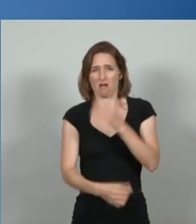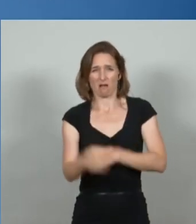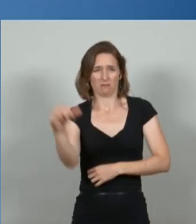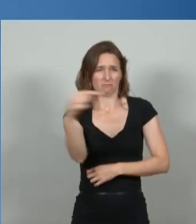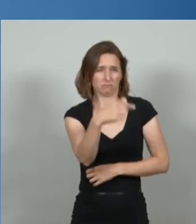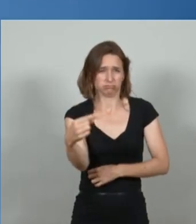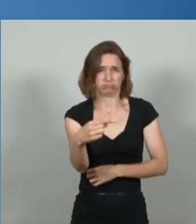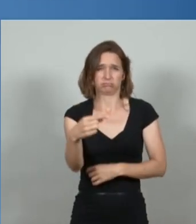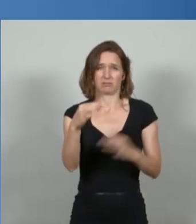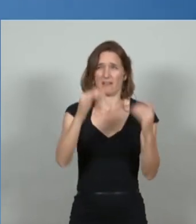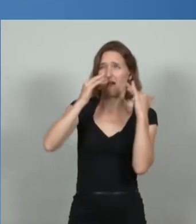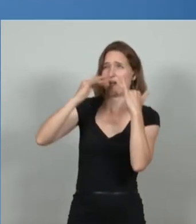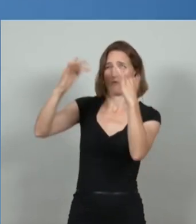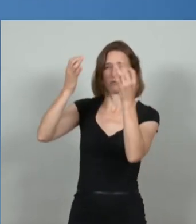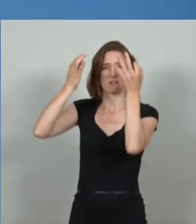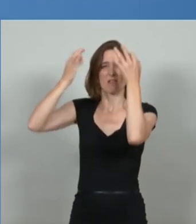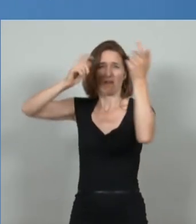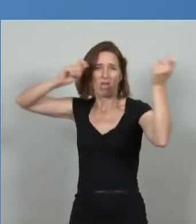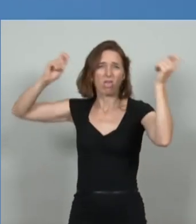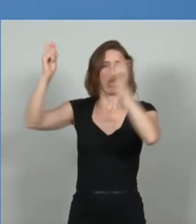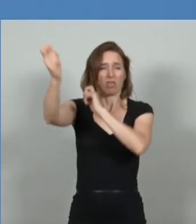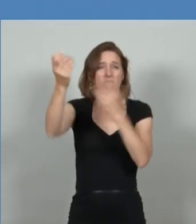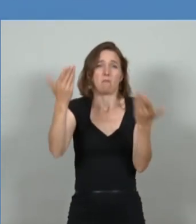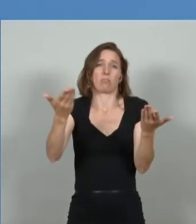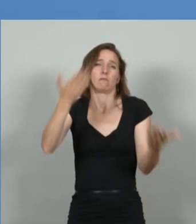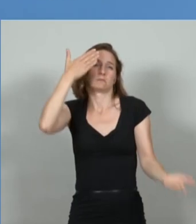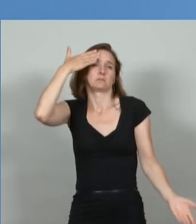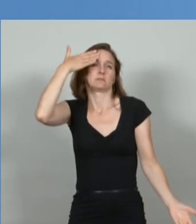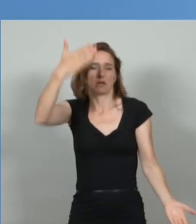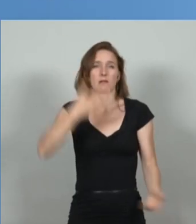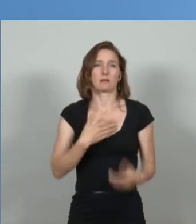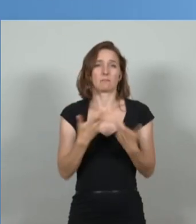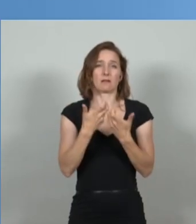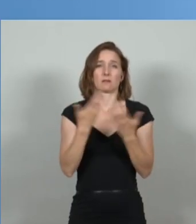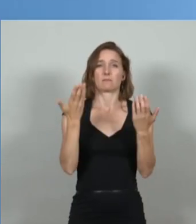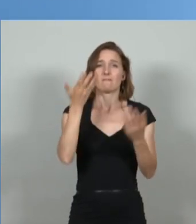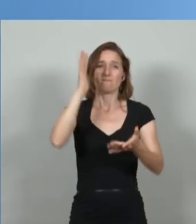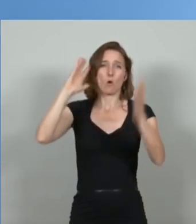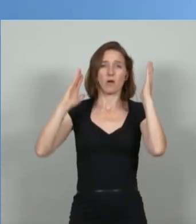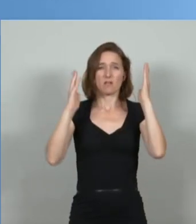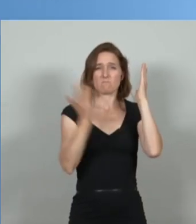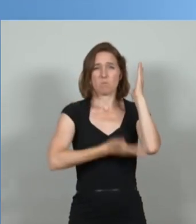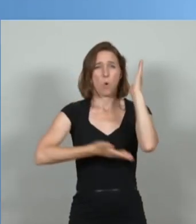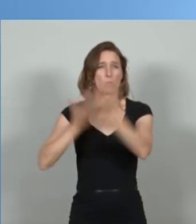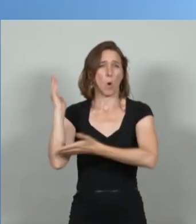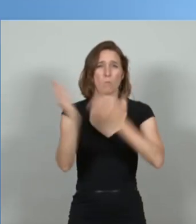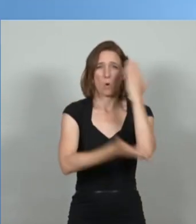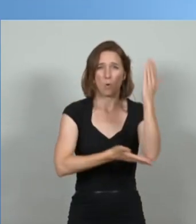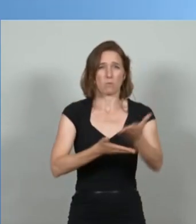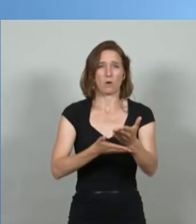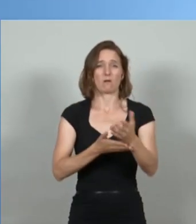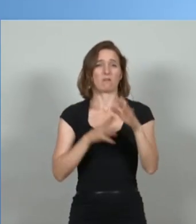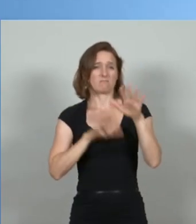climat sont largement connus aujourd'hui déforestation transformation d'écosystèmes destinés à la peinture des animaux et aux cultures